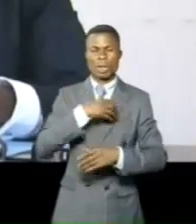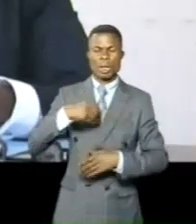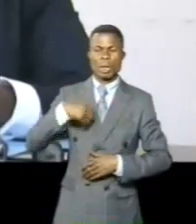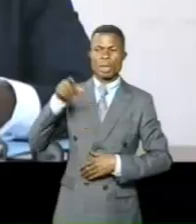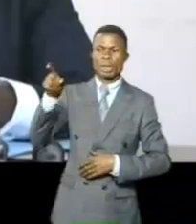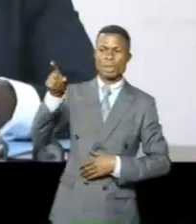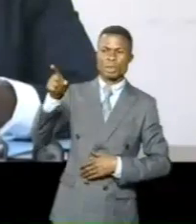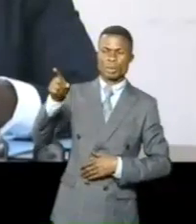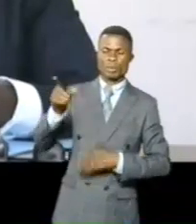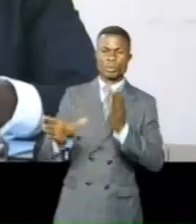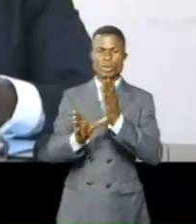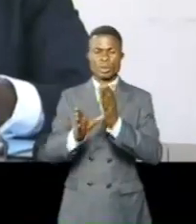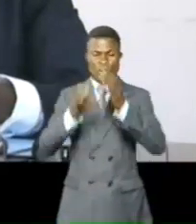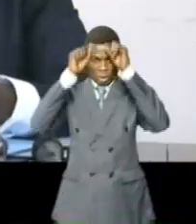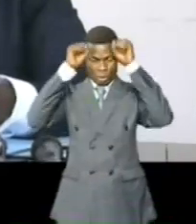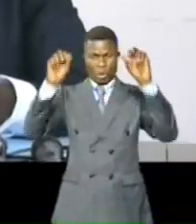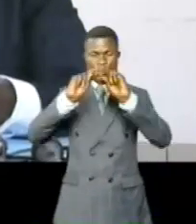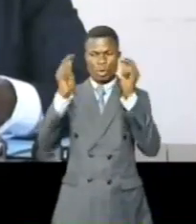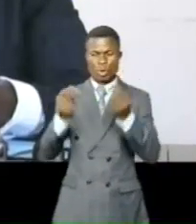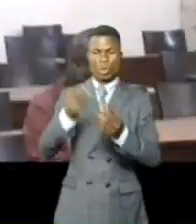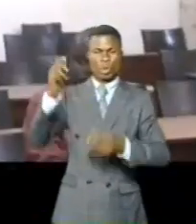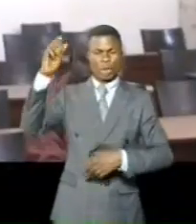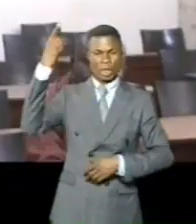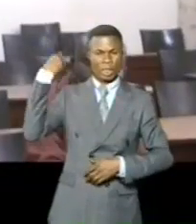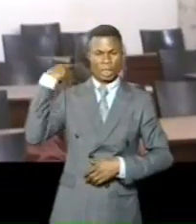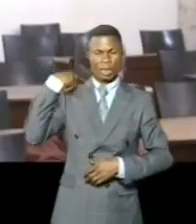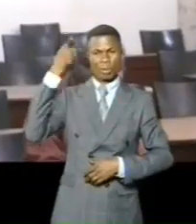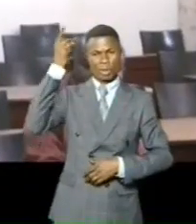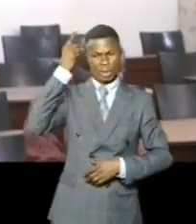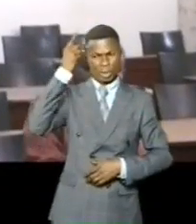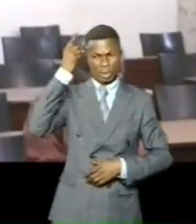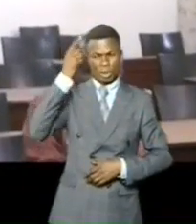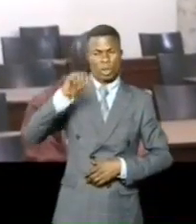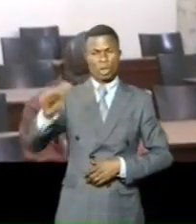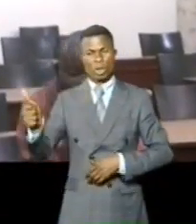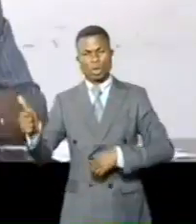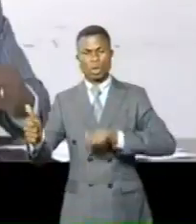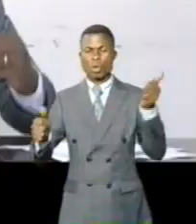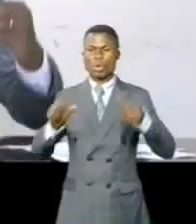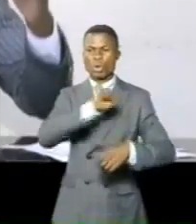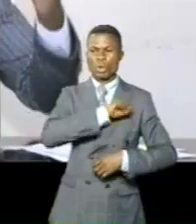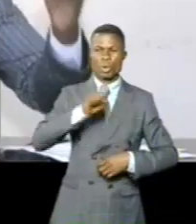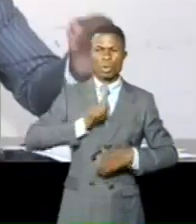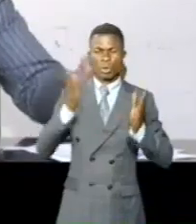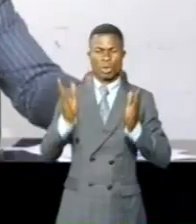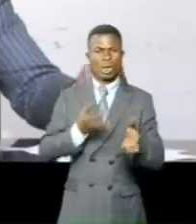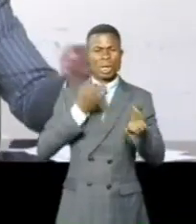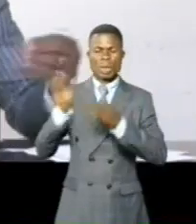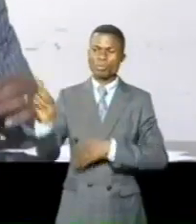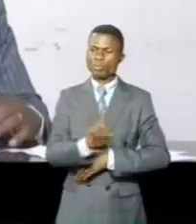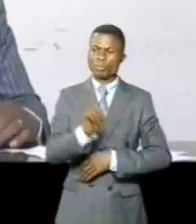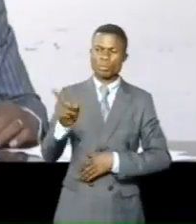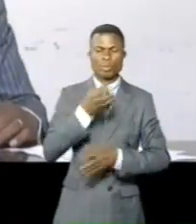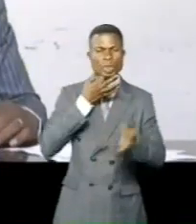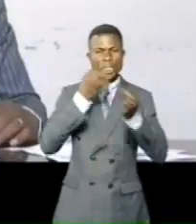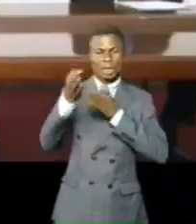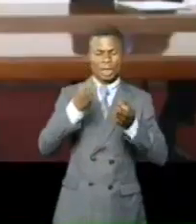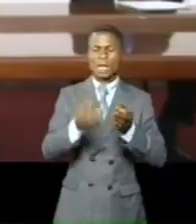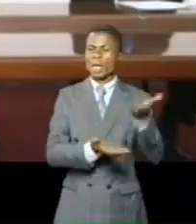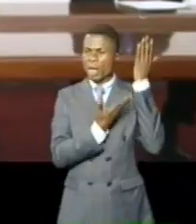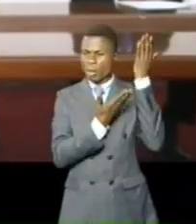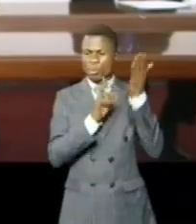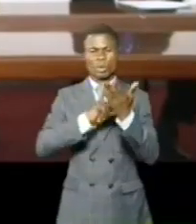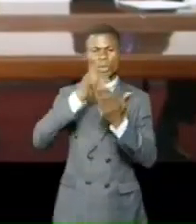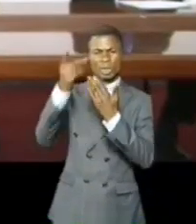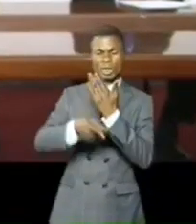Ngambani, vice-président du caucus des députés de Kinshasa, les autres sénateurs ont explicité tour à tour les bien fondés de ces